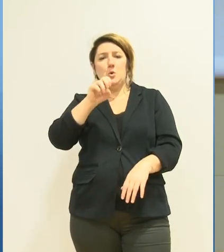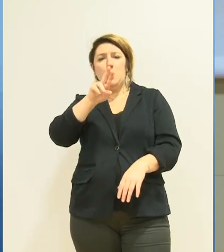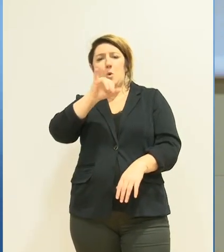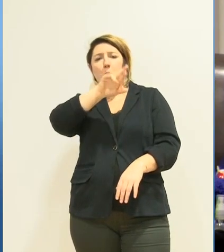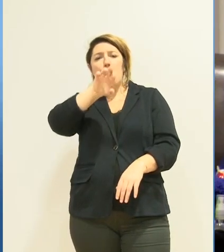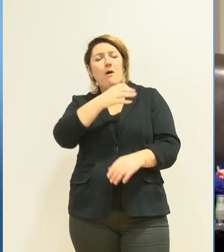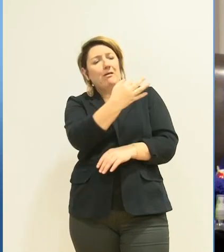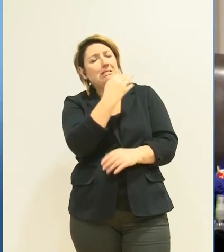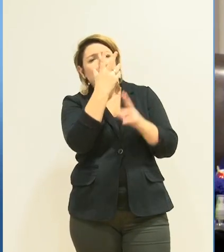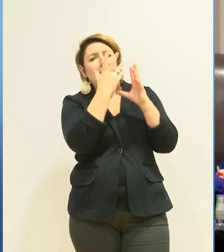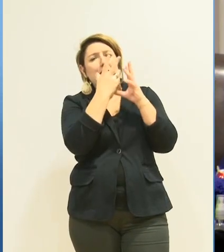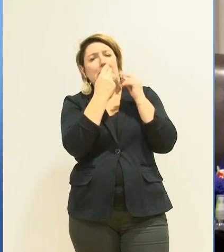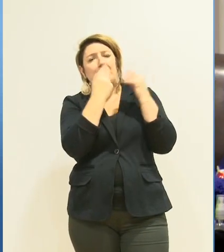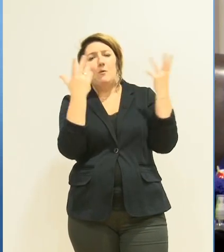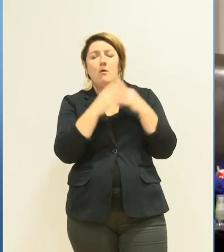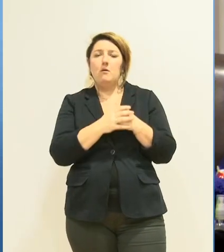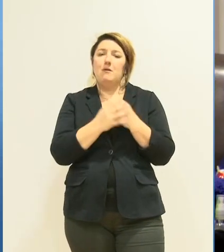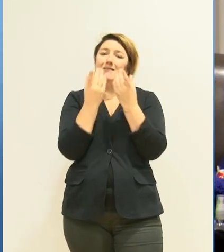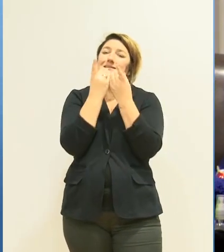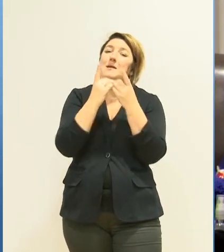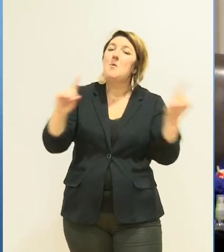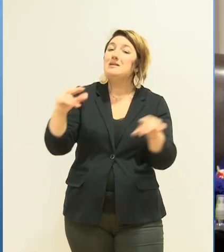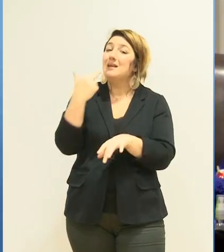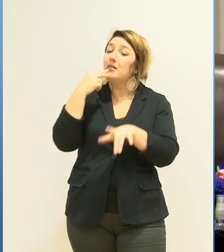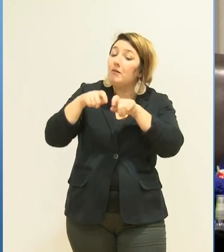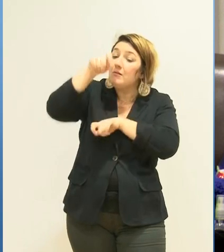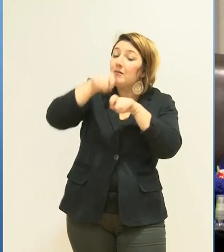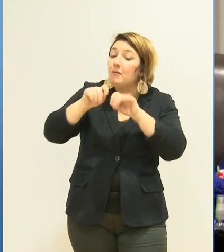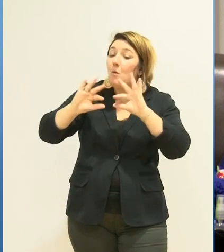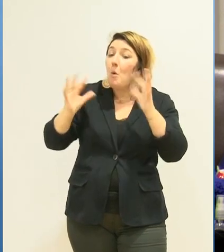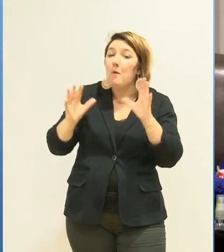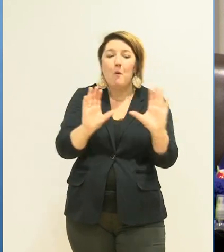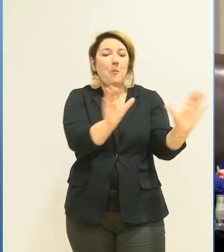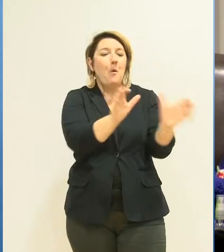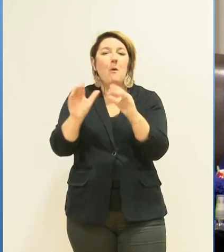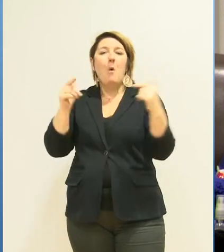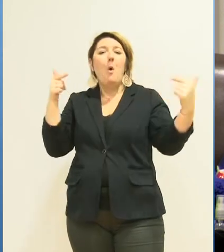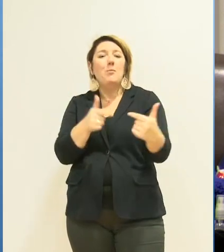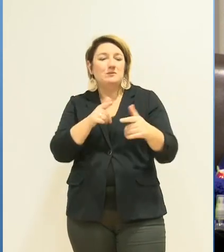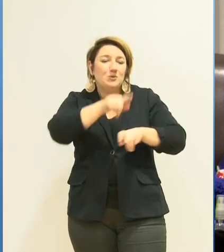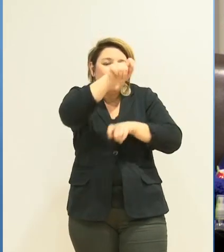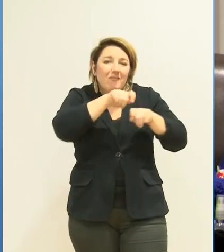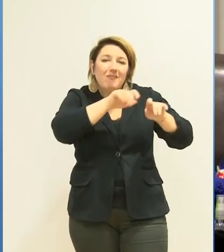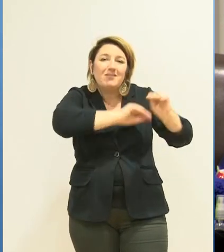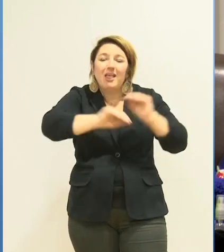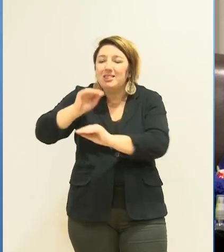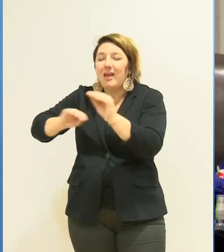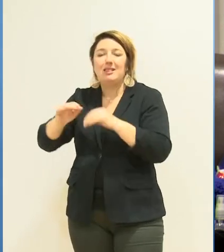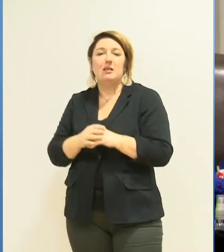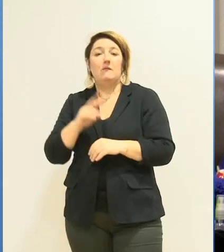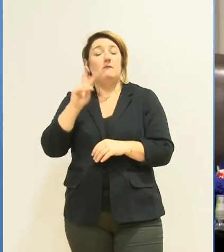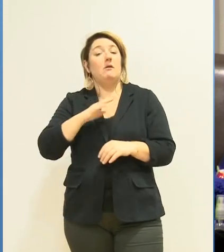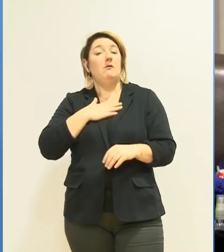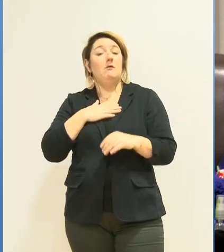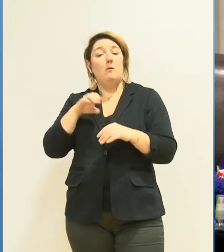démocratie se mesure est la qualité dont sont traités les oppositions et bien moi je suis un petit peu déçu que le groupe ensemble à gauche et évidemment le mien ne puisse